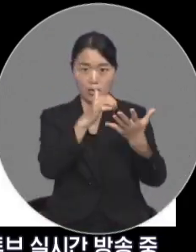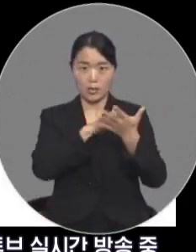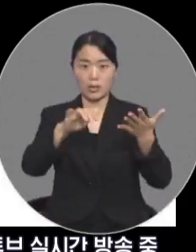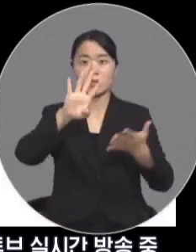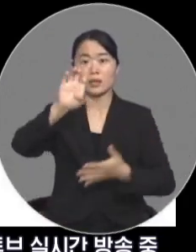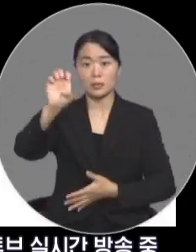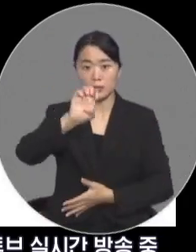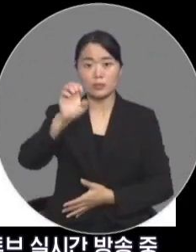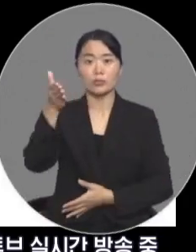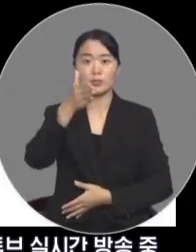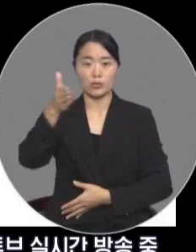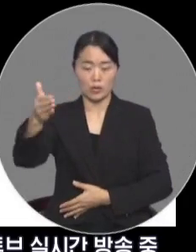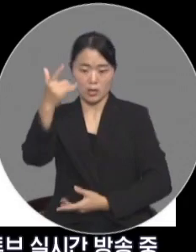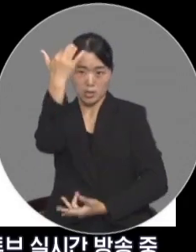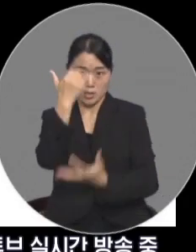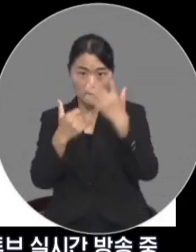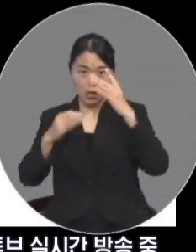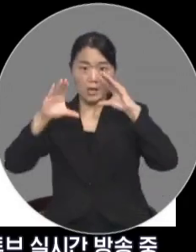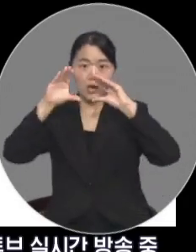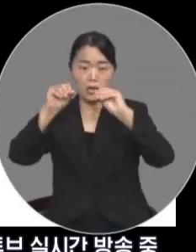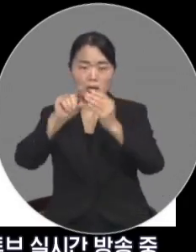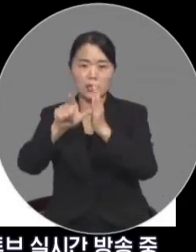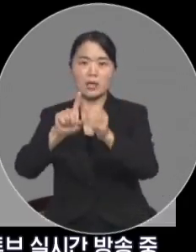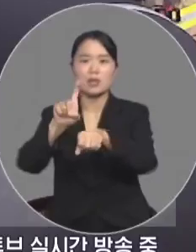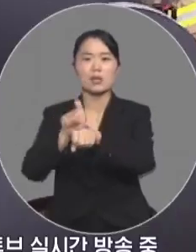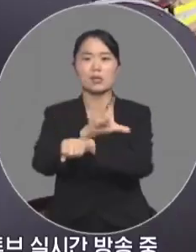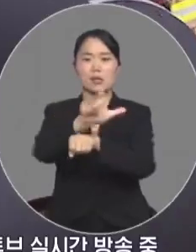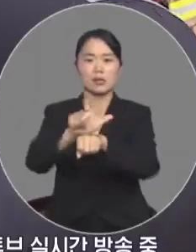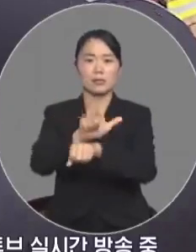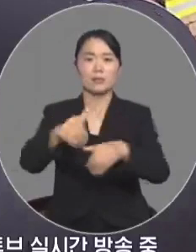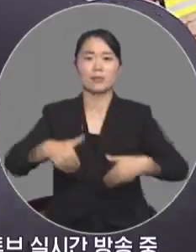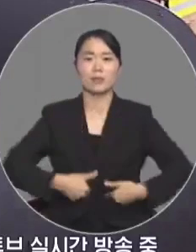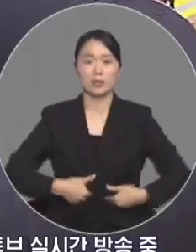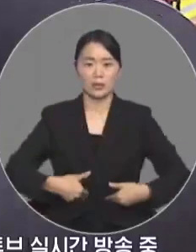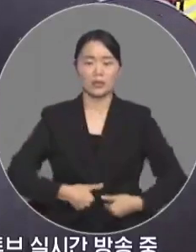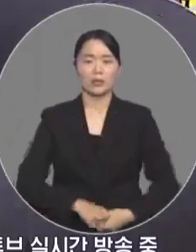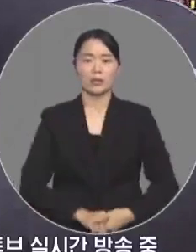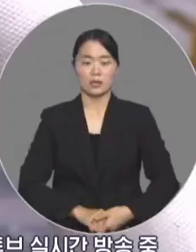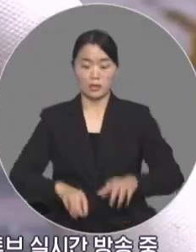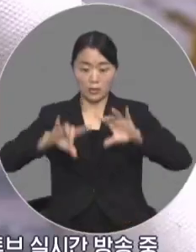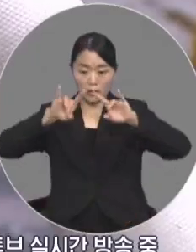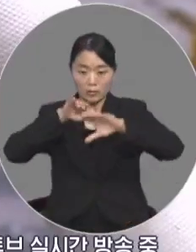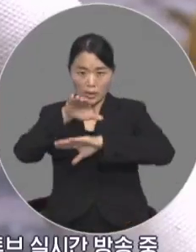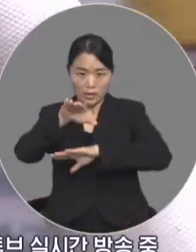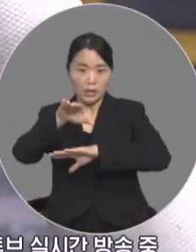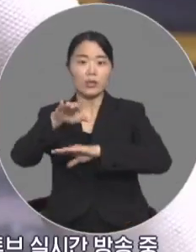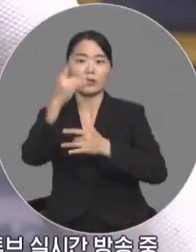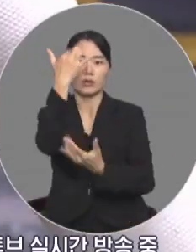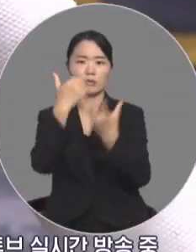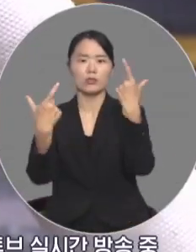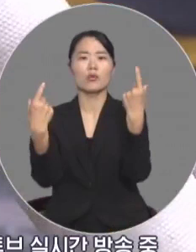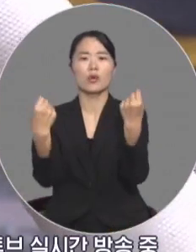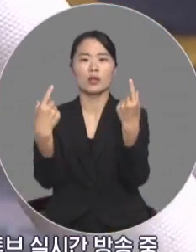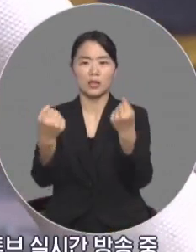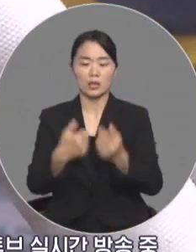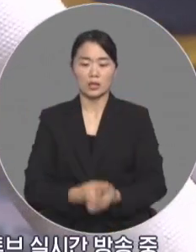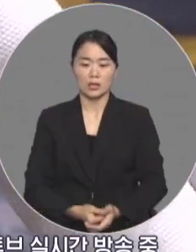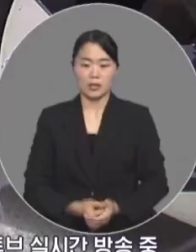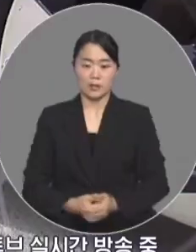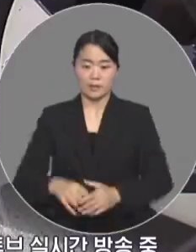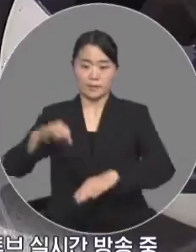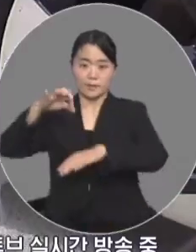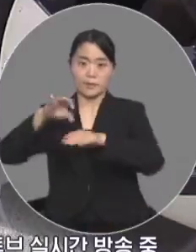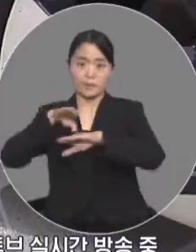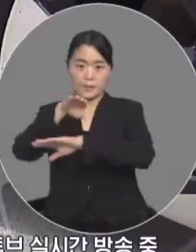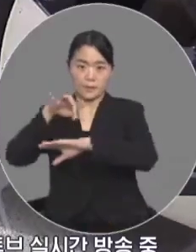세웠지만 불을 끄는 데만 15시간이 걸렸습니다. 전기차 화재도 마찬가지. 대형 수조에 차량을 담그지 않은